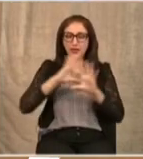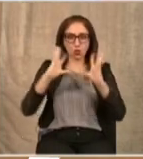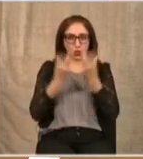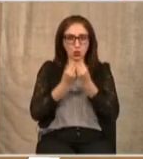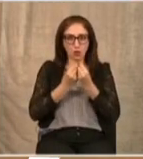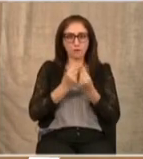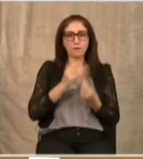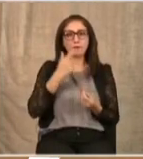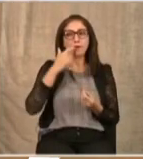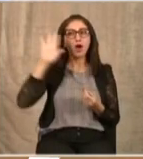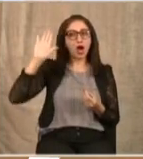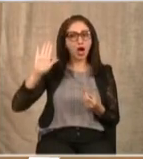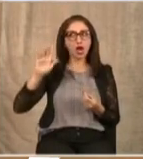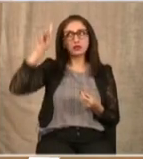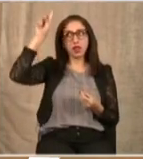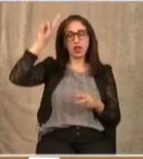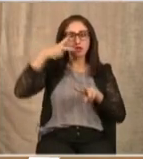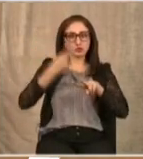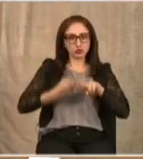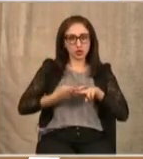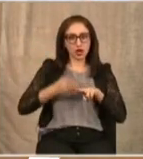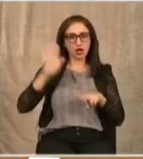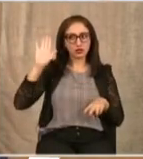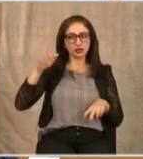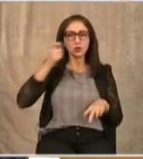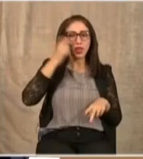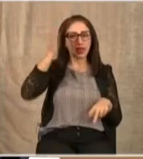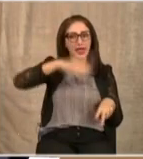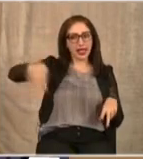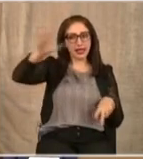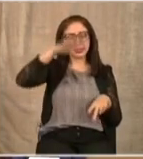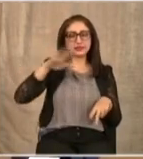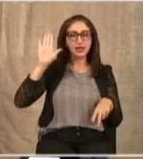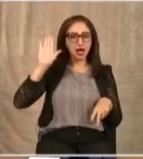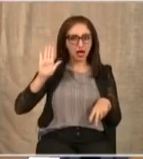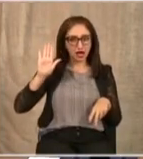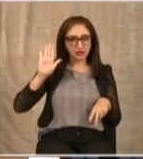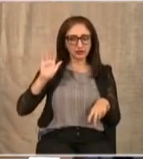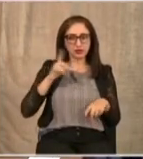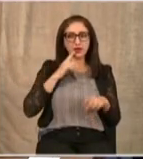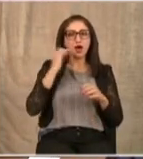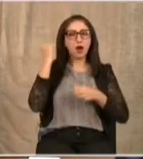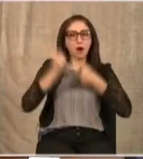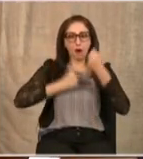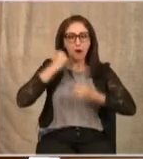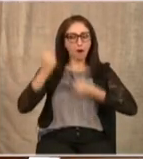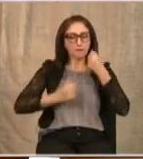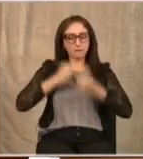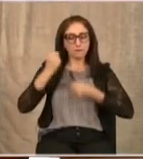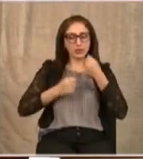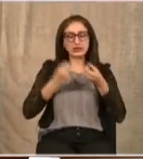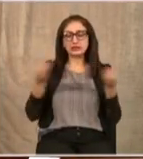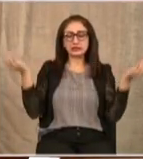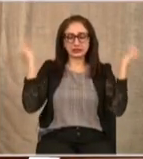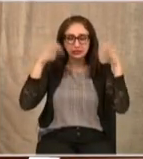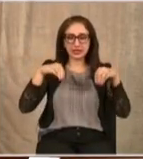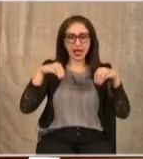يتعهدون امام الله وامامكم ببذل كل ما لديهم من جهد